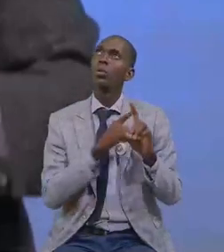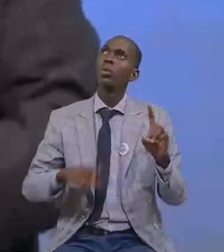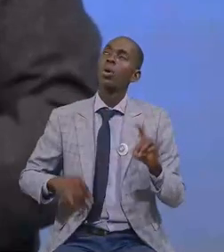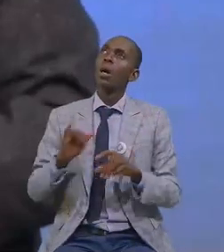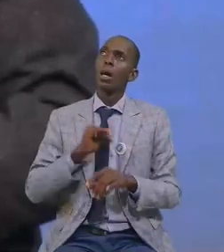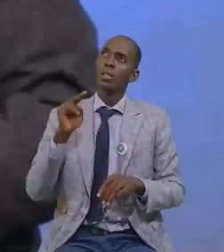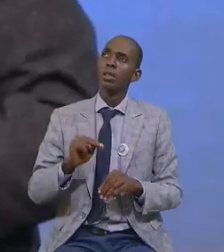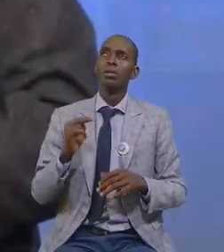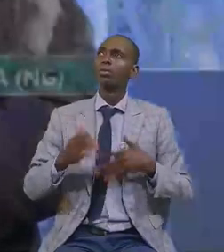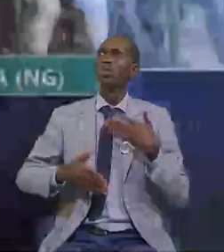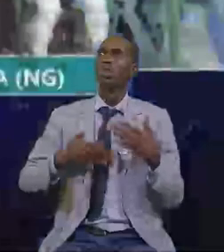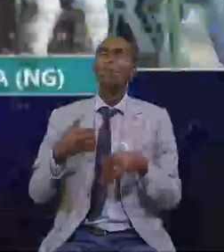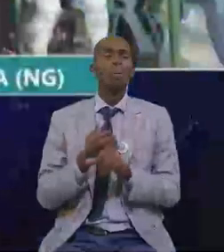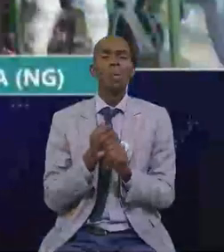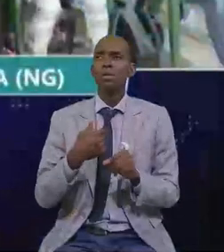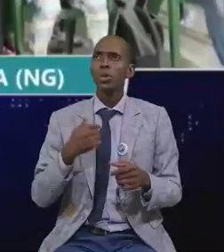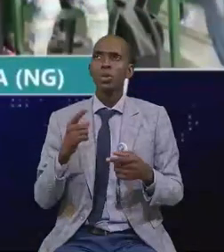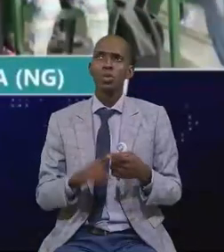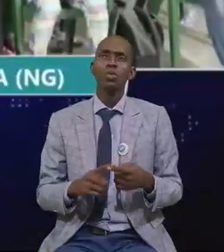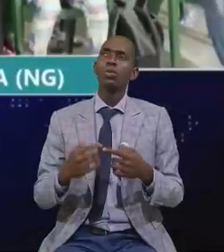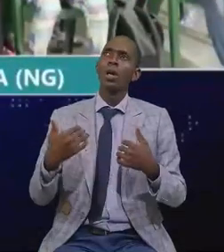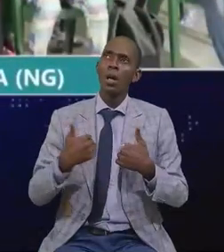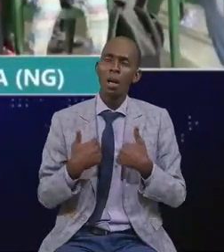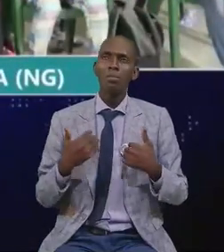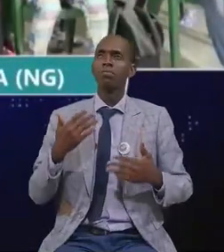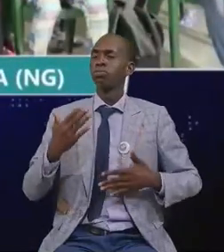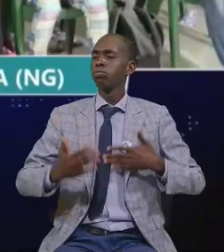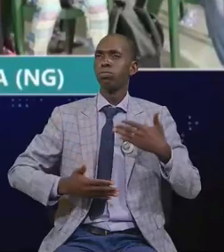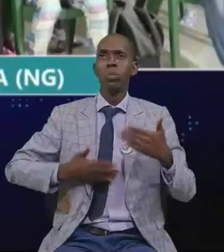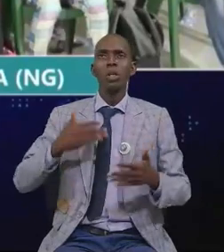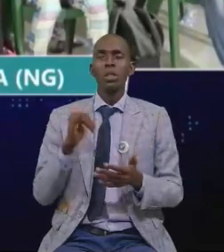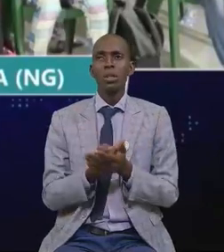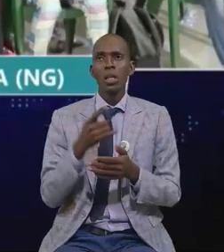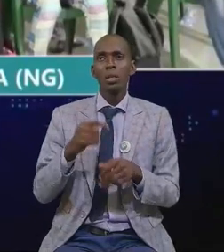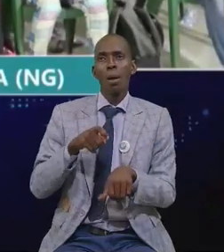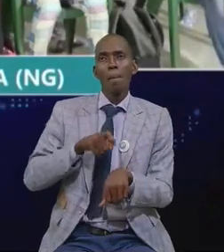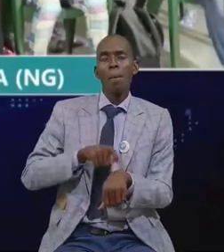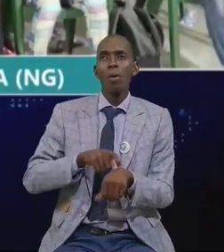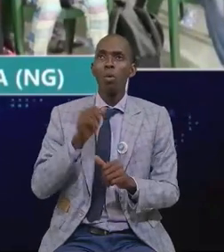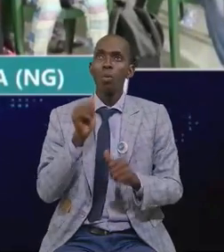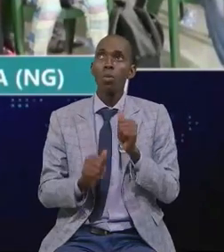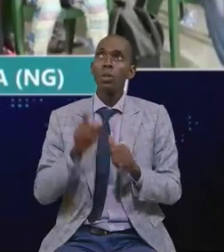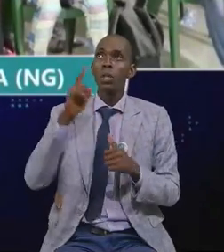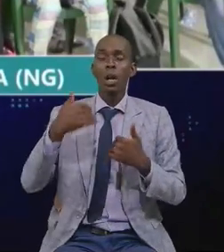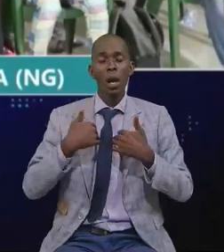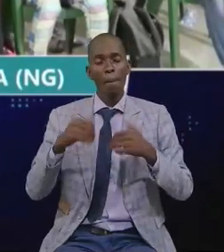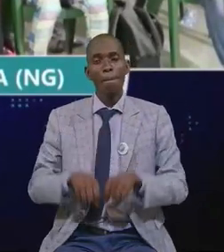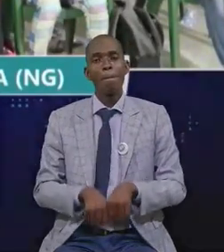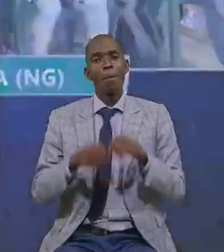de la joie. Alors, annonce-moi l'allégresse et la joie, et les eaux que tu as brisées